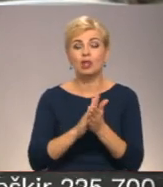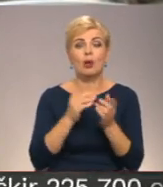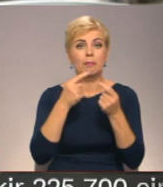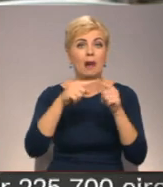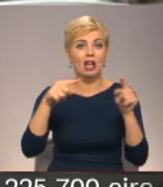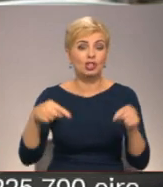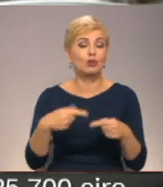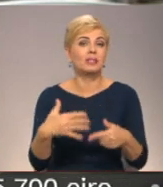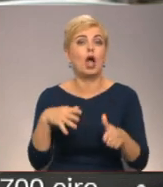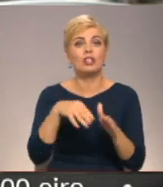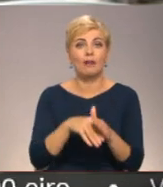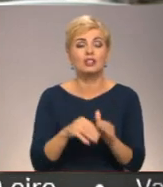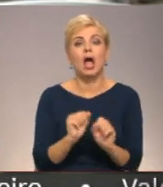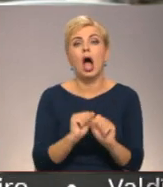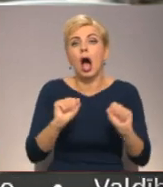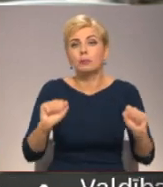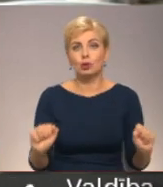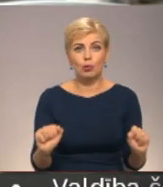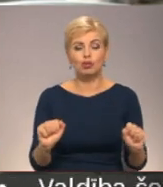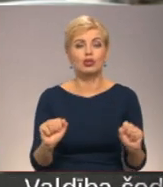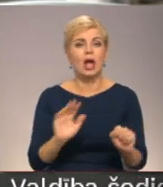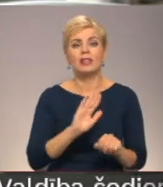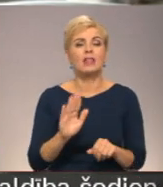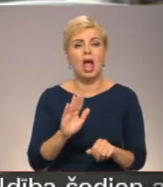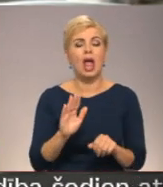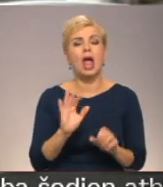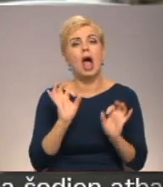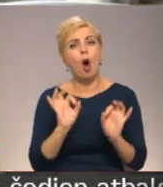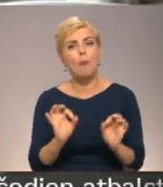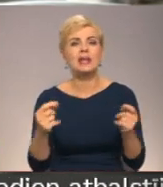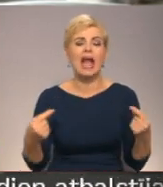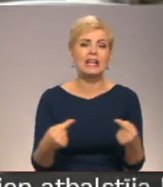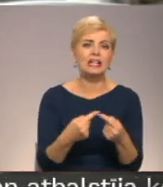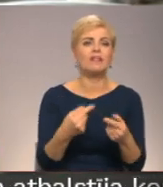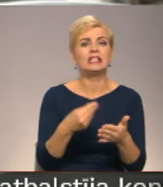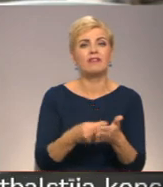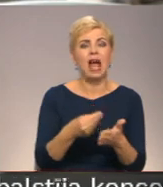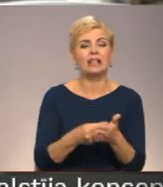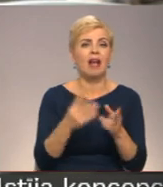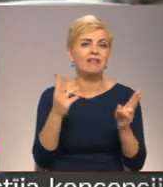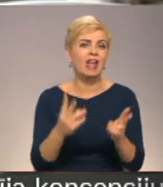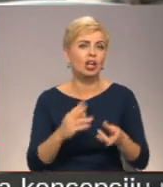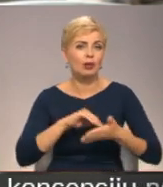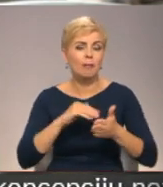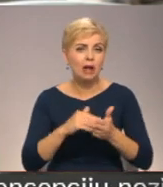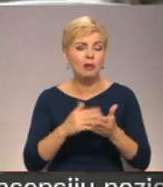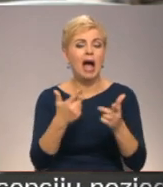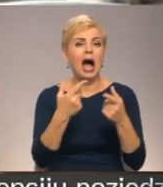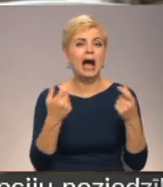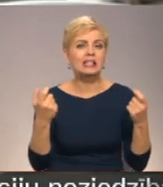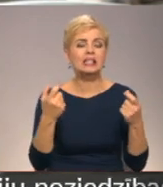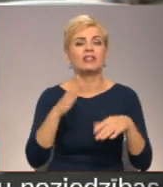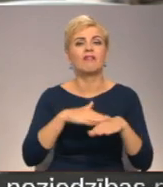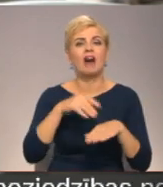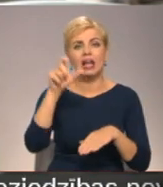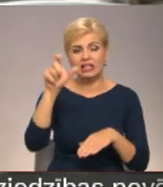ieviests, ka apdrošinātājs neobjektīvi izvērtēs negadījuma apstākļus un atzīst par vainīgu to cilvēku, kurš nav